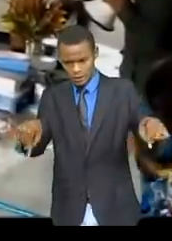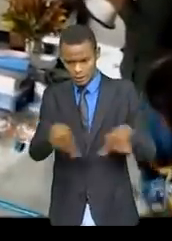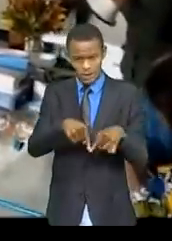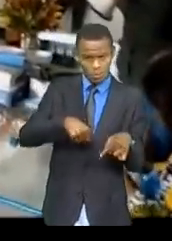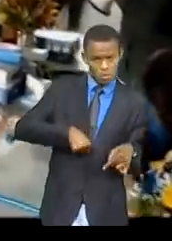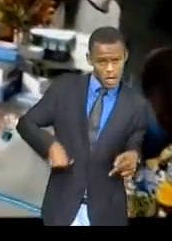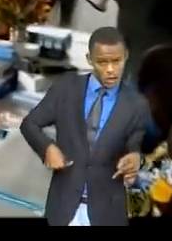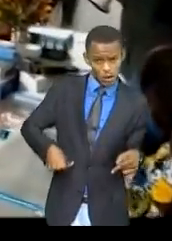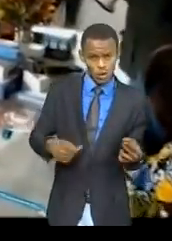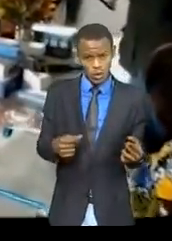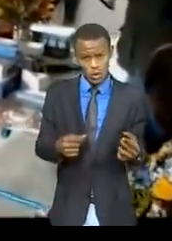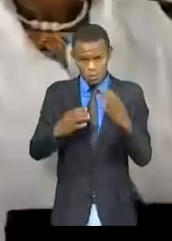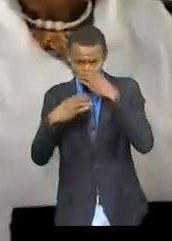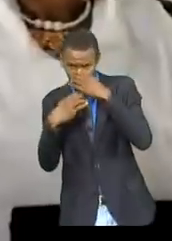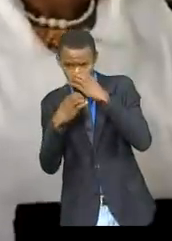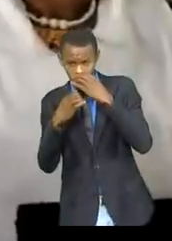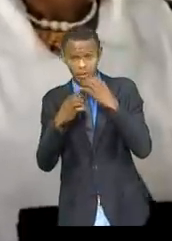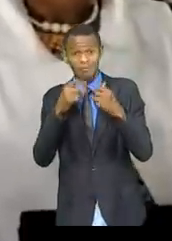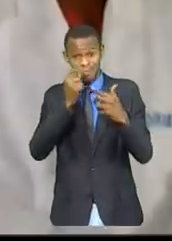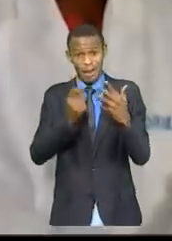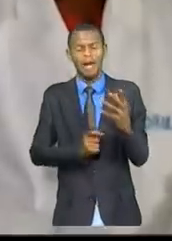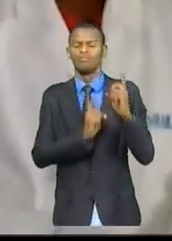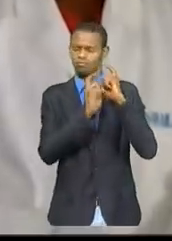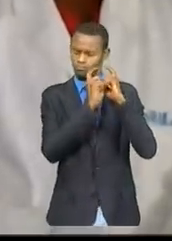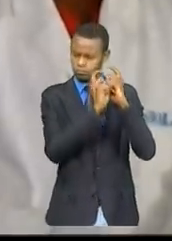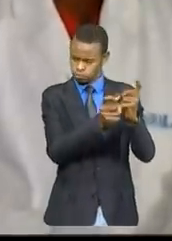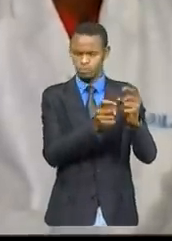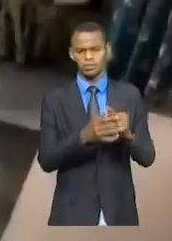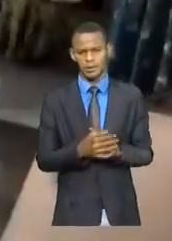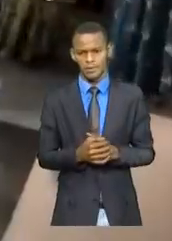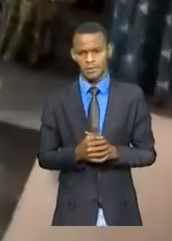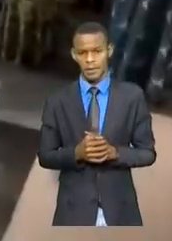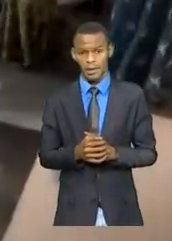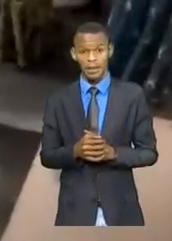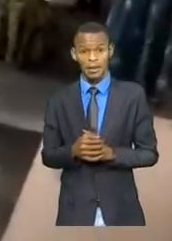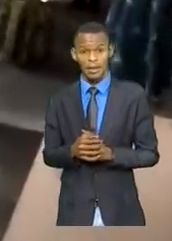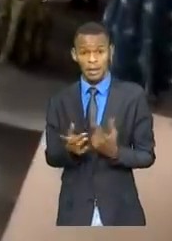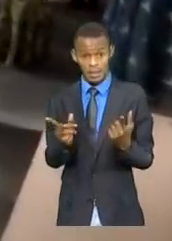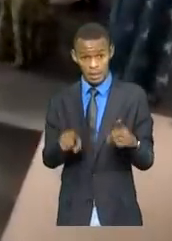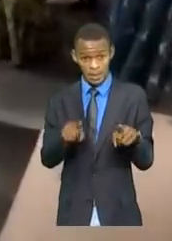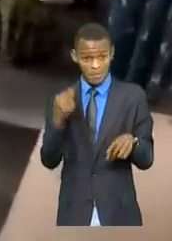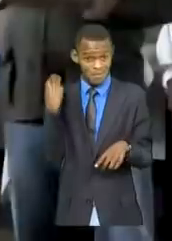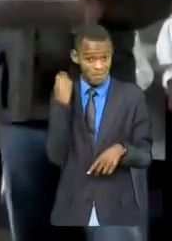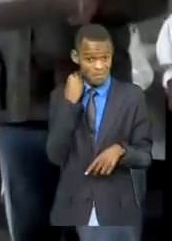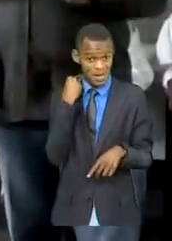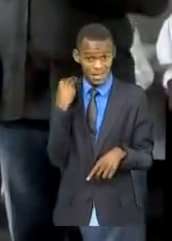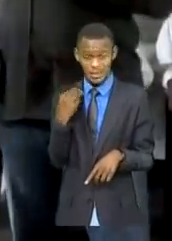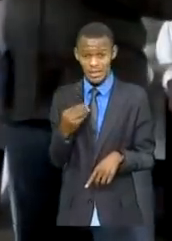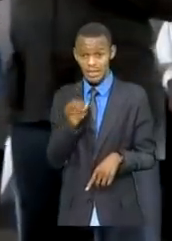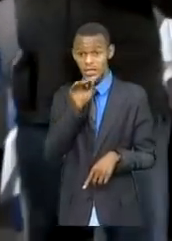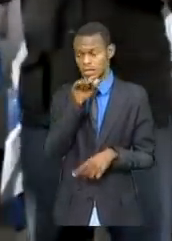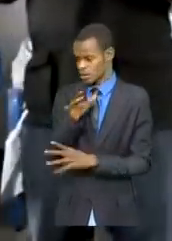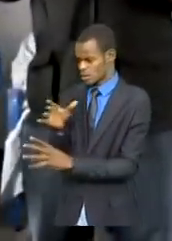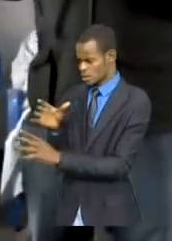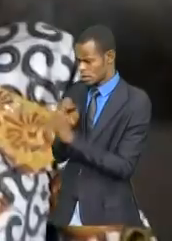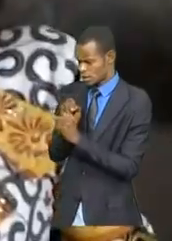par ces gestes, le docteur Pascal Mbeyi a manqué des mots pour remercier son hôte, tout en promettant une gestion rationnelle du matériel